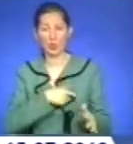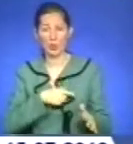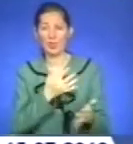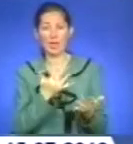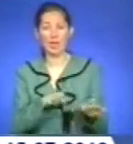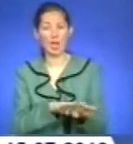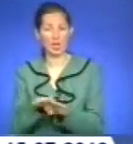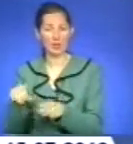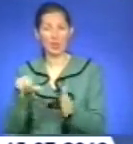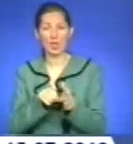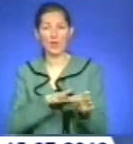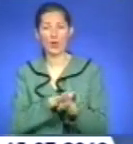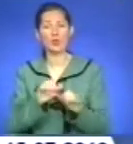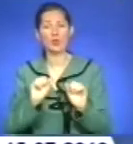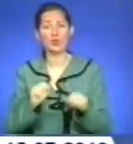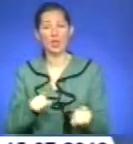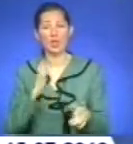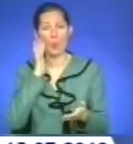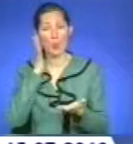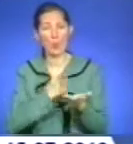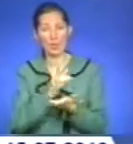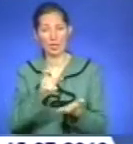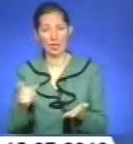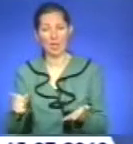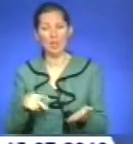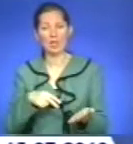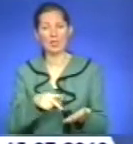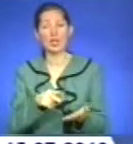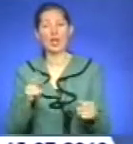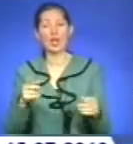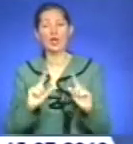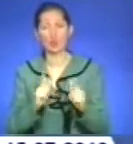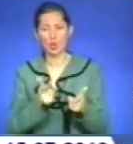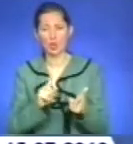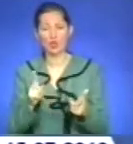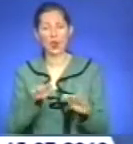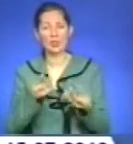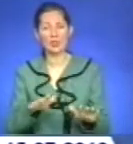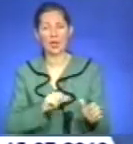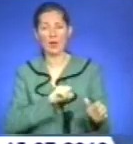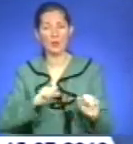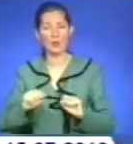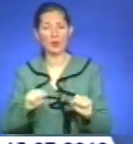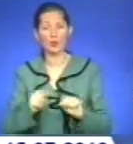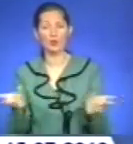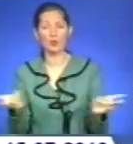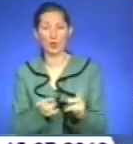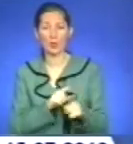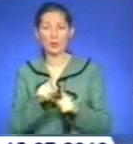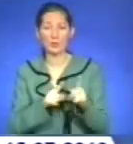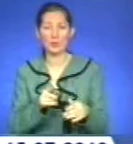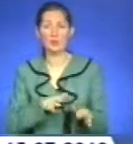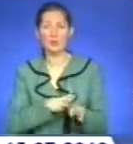рівнів, представники виконавчої влади, політики дійшли згоди, що місцеве самоврядування потребує змін. Але